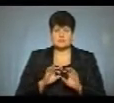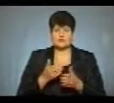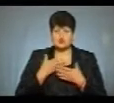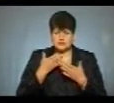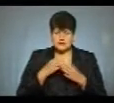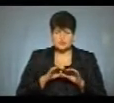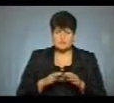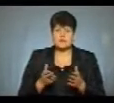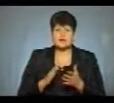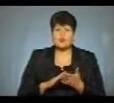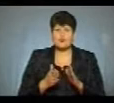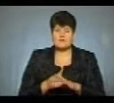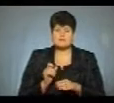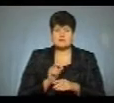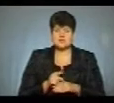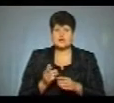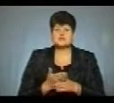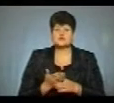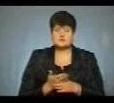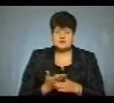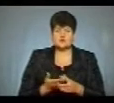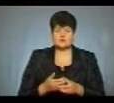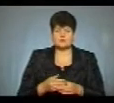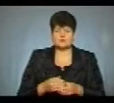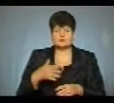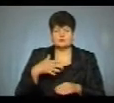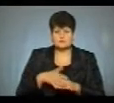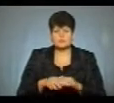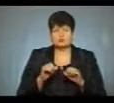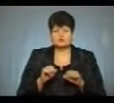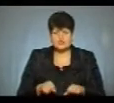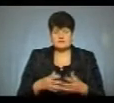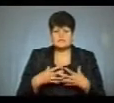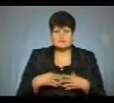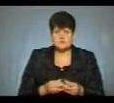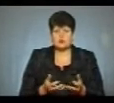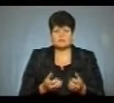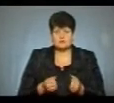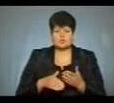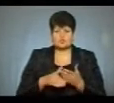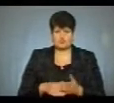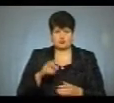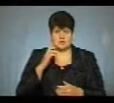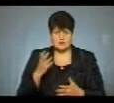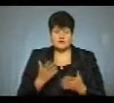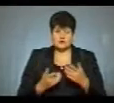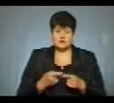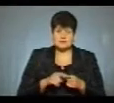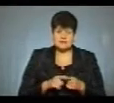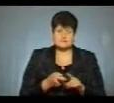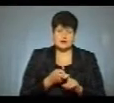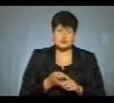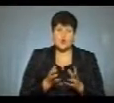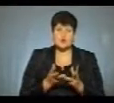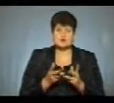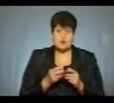при яких умовах призначається субсидія, щоб оцінити можливість своєї сім'ї отримати допомогу від держави. Разом з тим, якщо це стосується розрахунку,